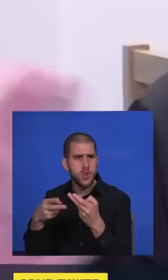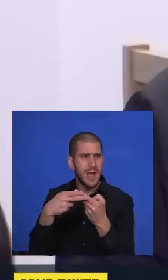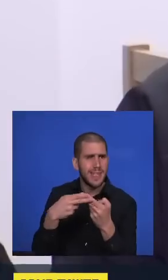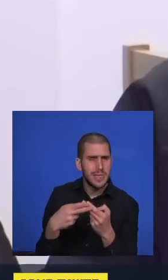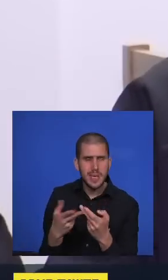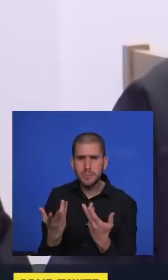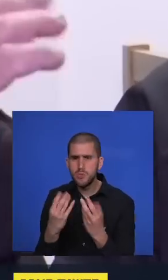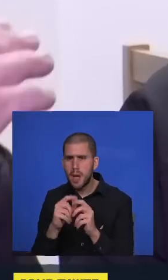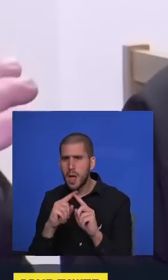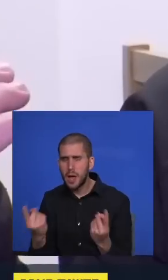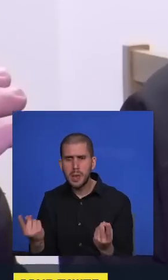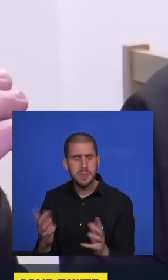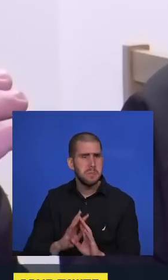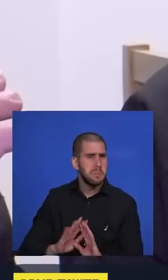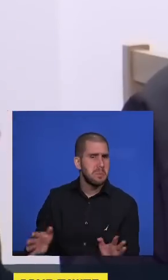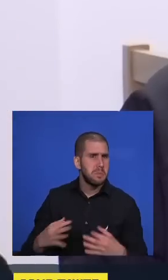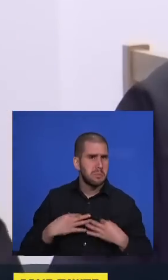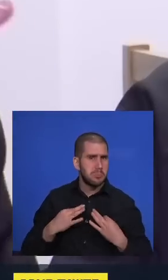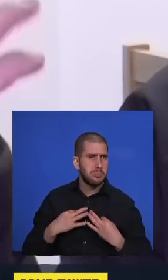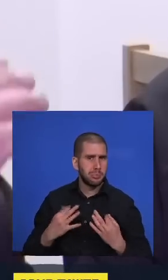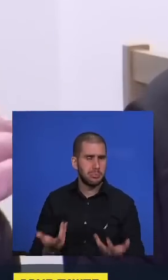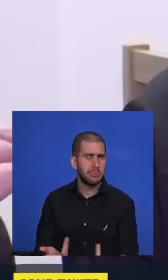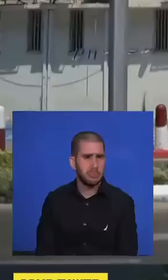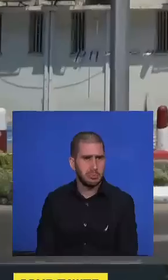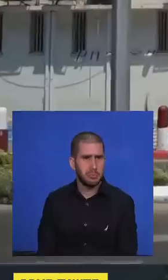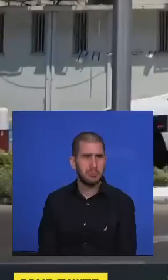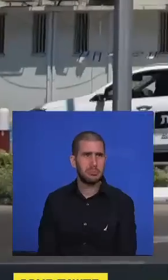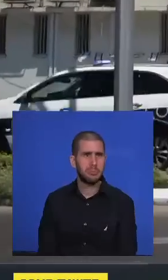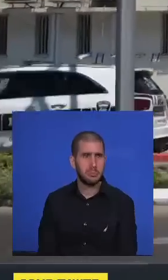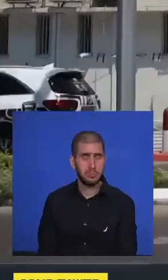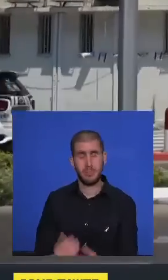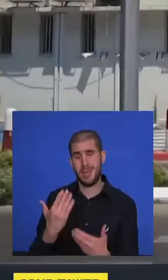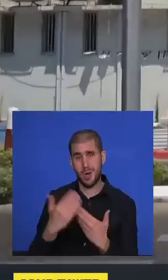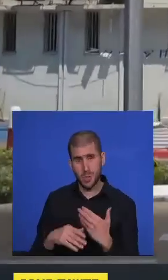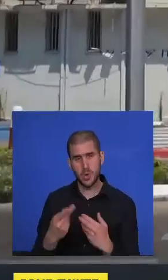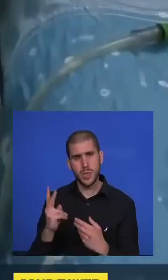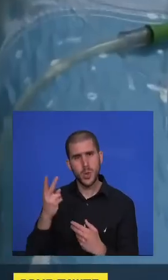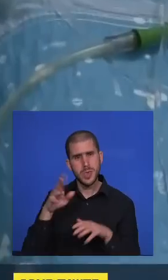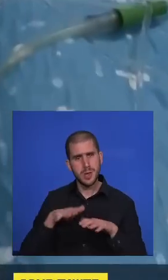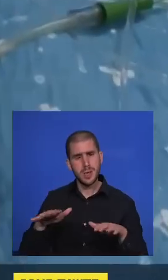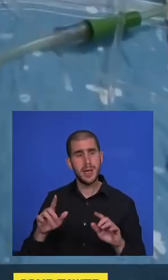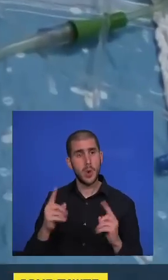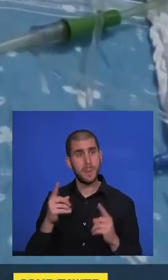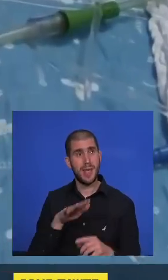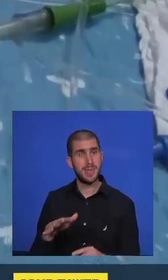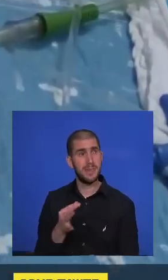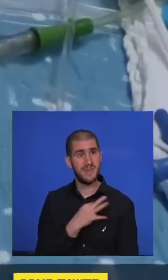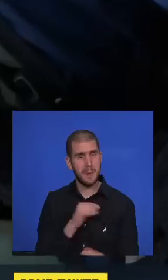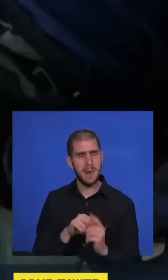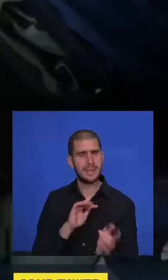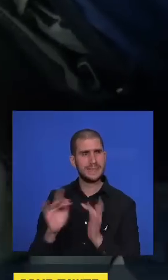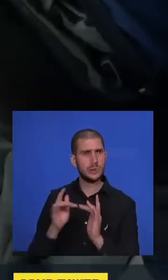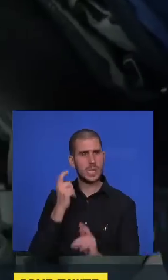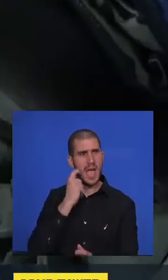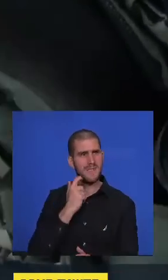שכנים, יש משפחות אחרות. אחרונה מתרבים האירועים שבהם נפגעים ילדים ברקע סכסוכי